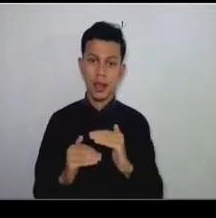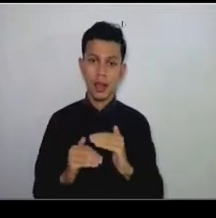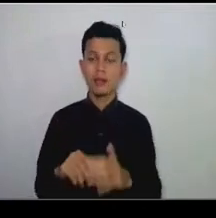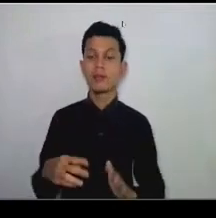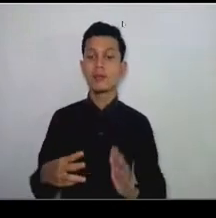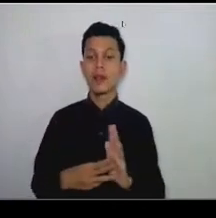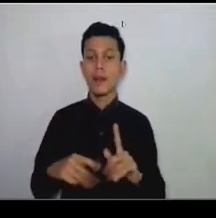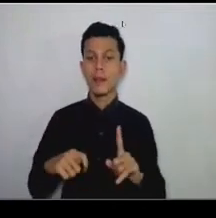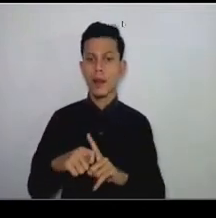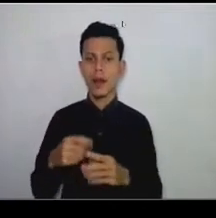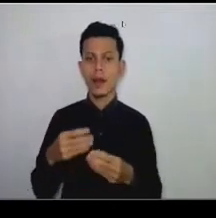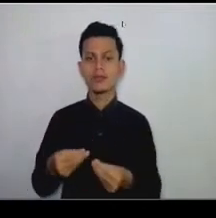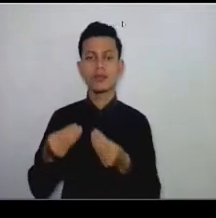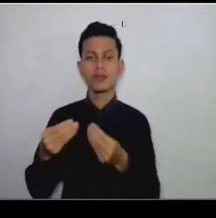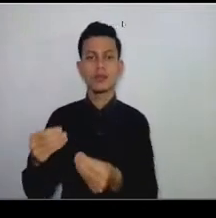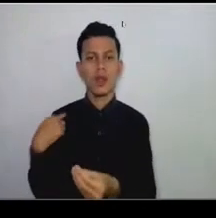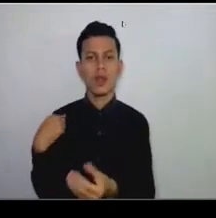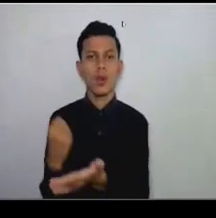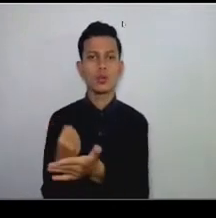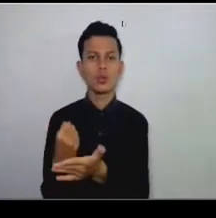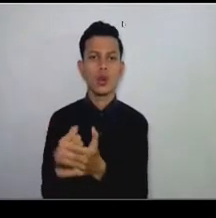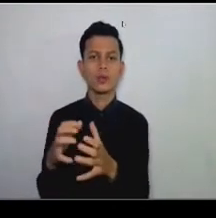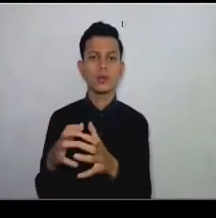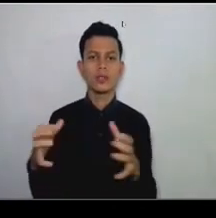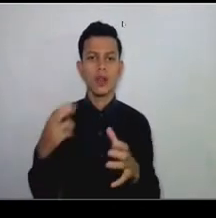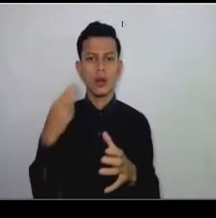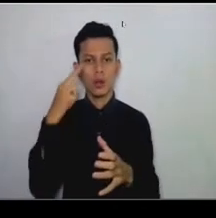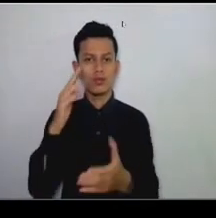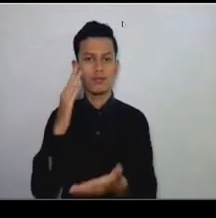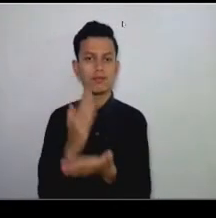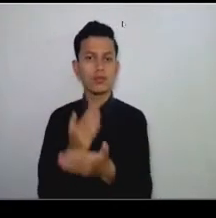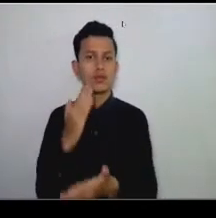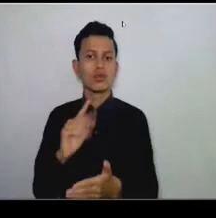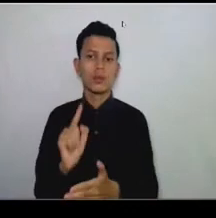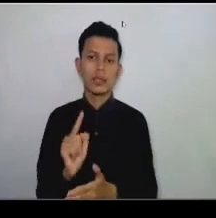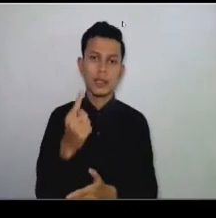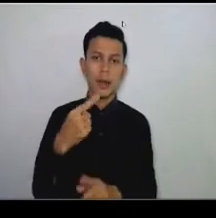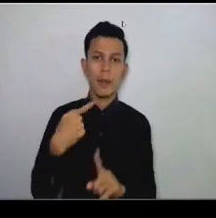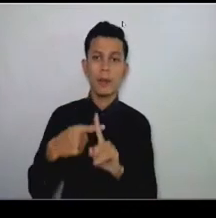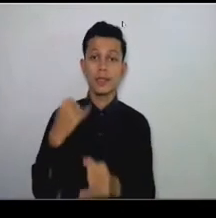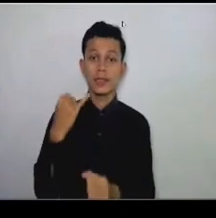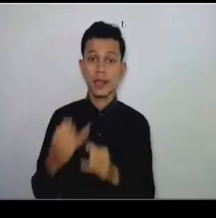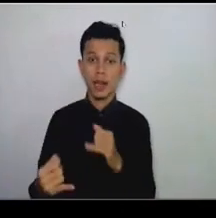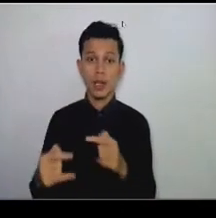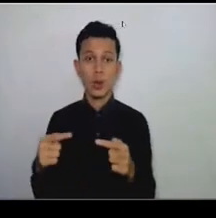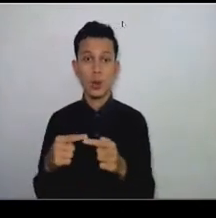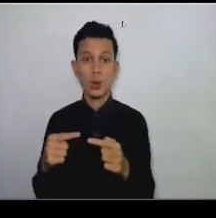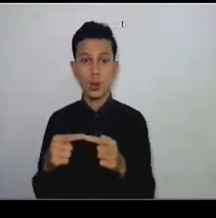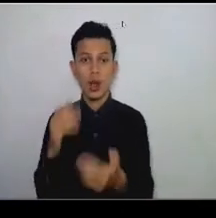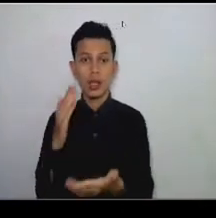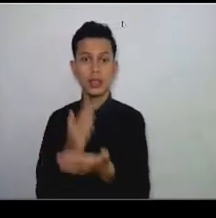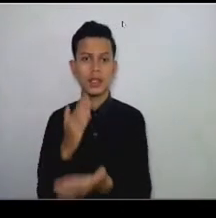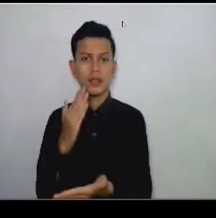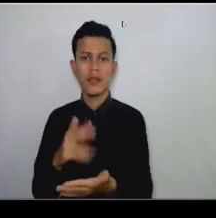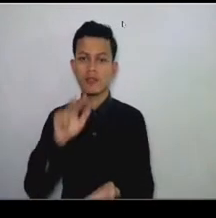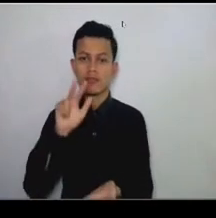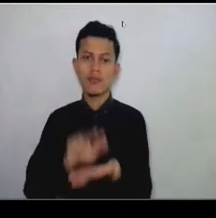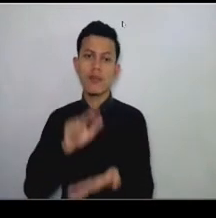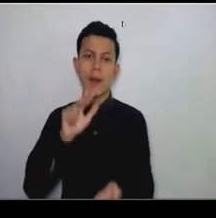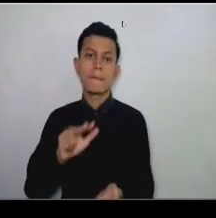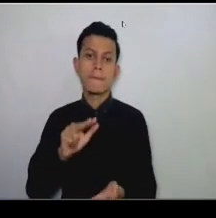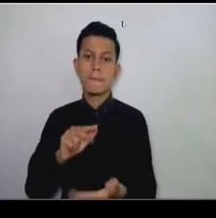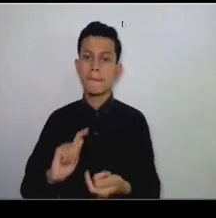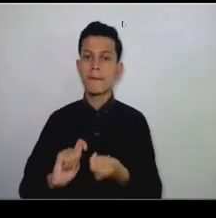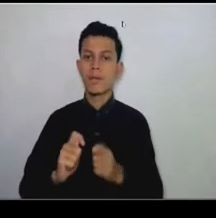Konstitusi diberi kewenangan besar untuk mengadili dan memutus pada tingkat pertama dan terakhir yang putusannya bersifat final menguji